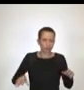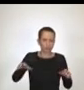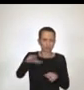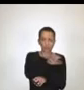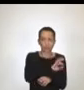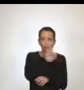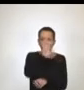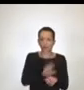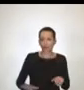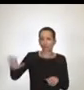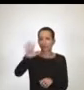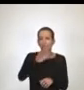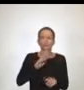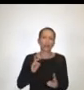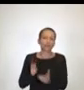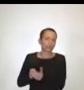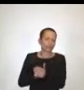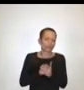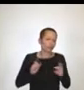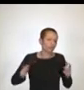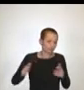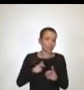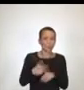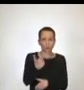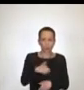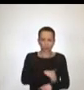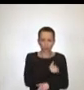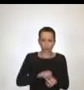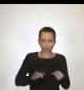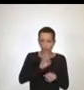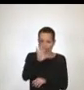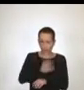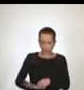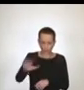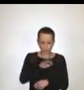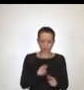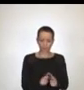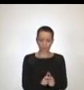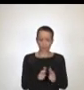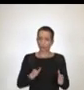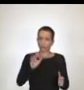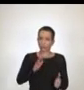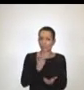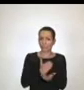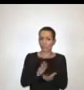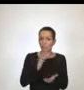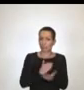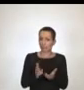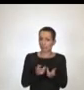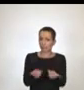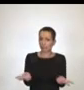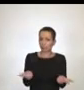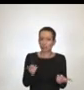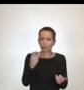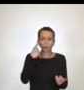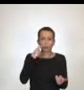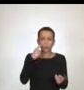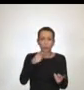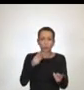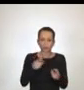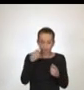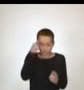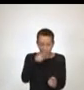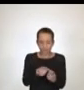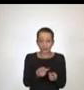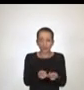français par rachats successifs. Il s'agit d'un établissement de crédit public à caractère communal.